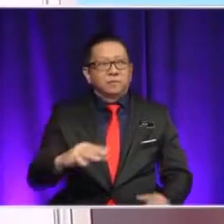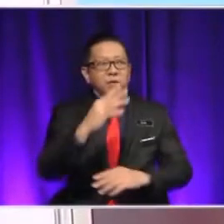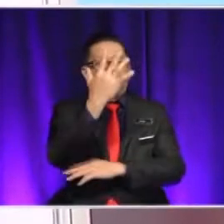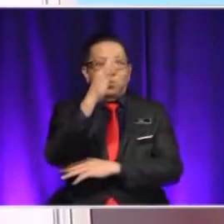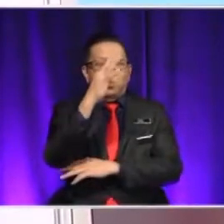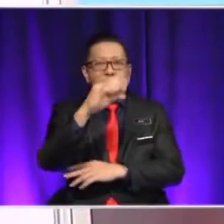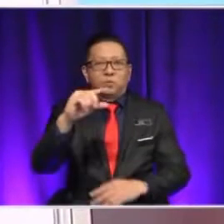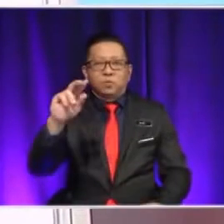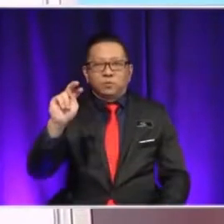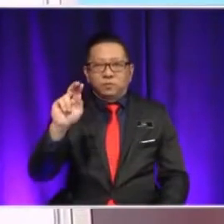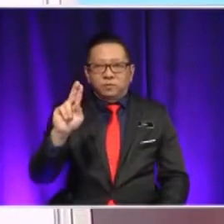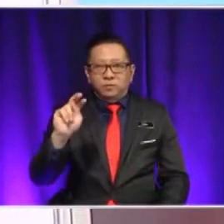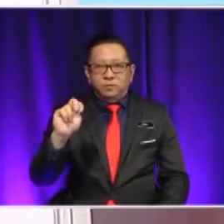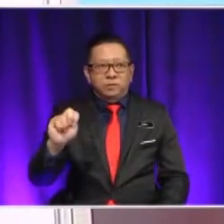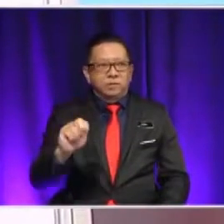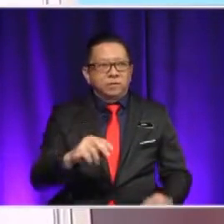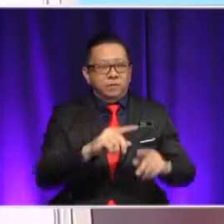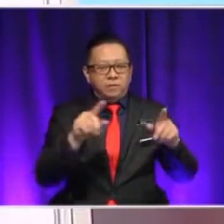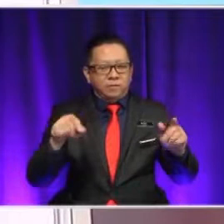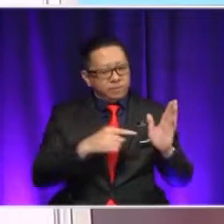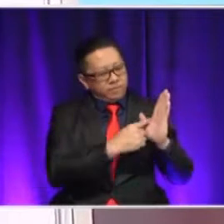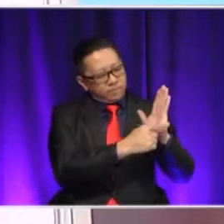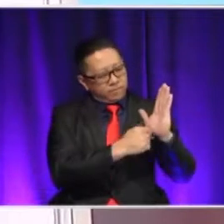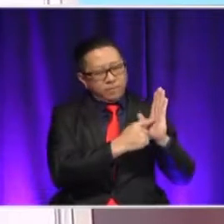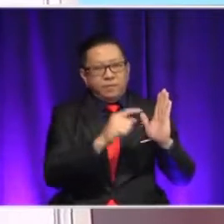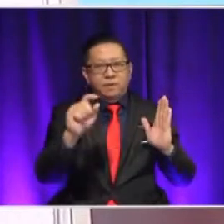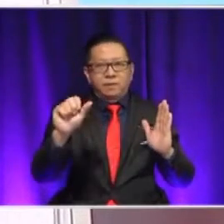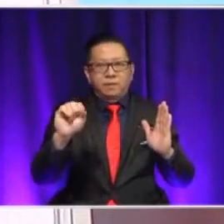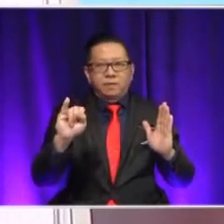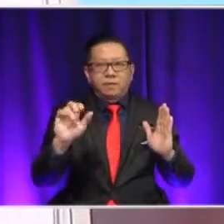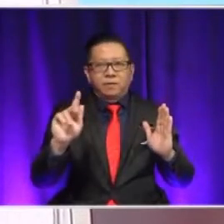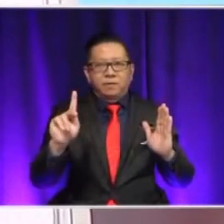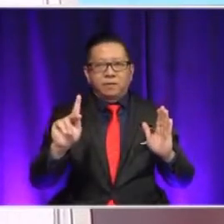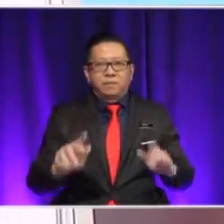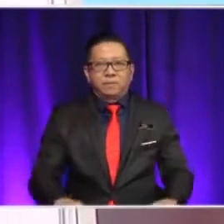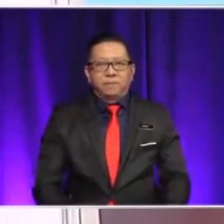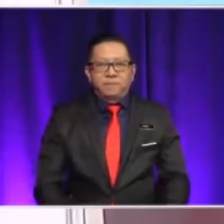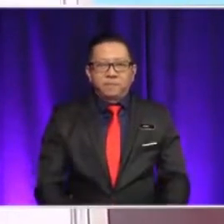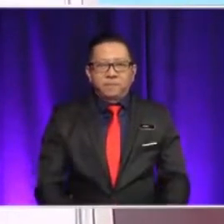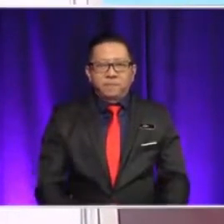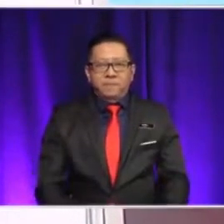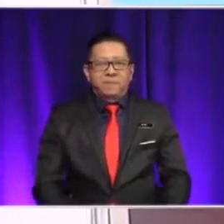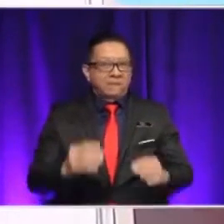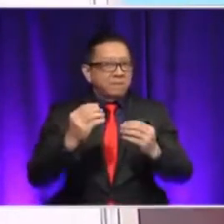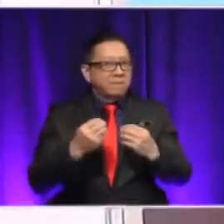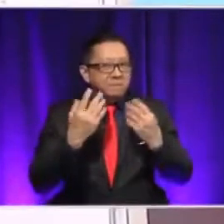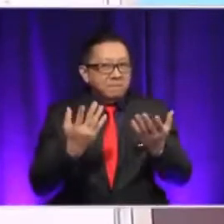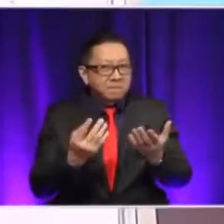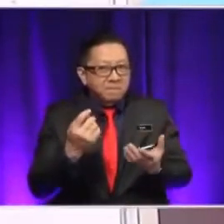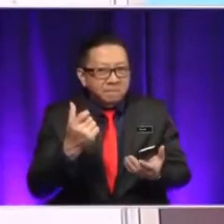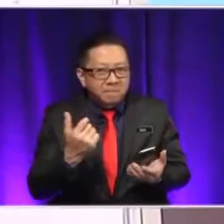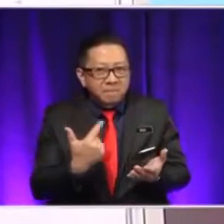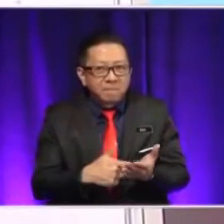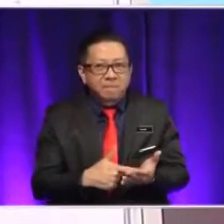KNI adalah Tasik oke oke untuk lengkap terang kasih lagi yaitu